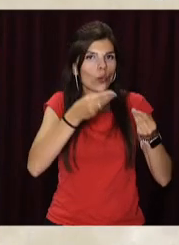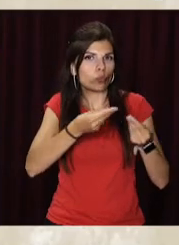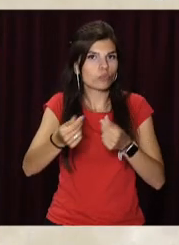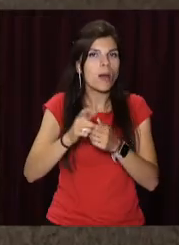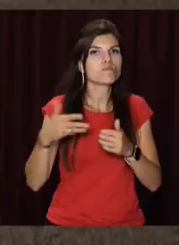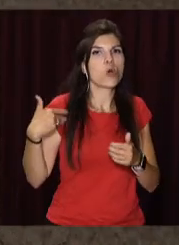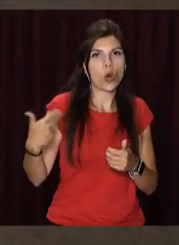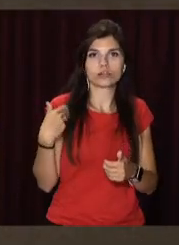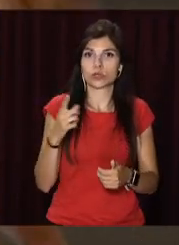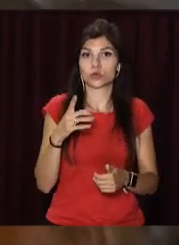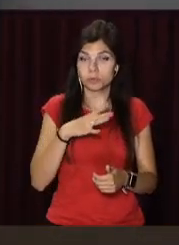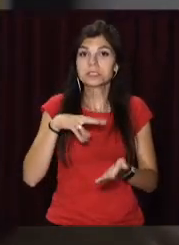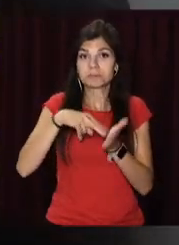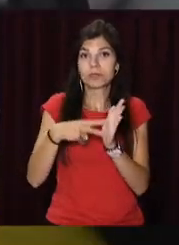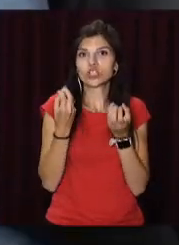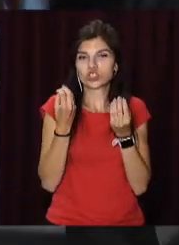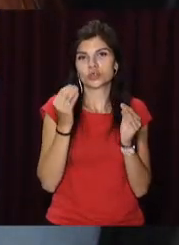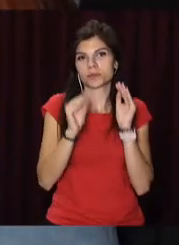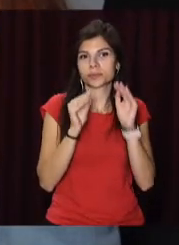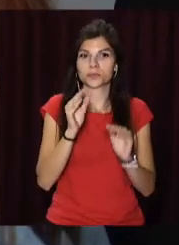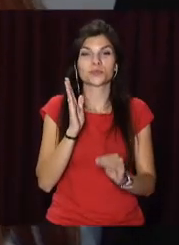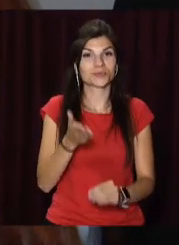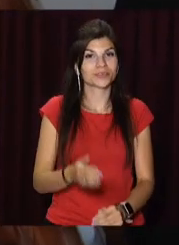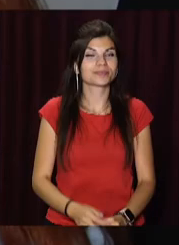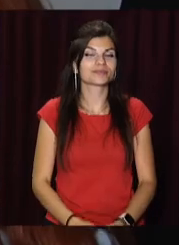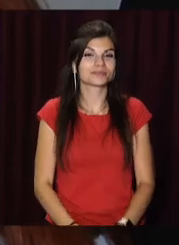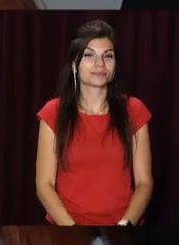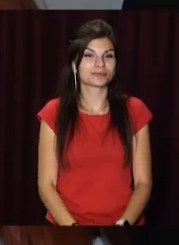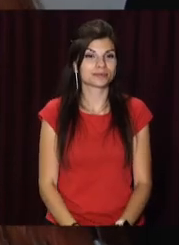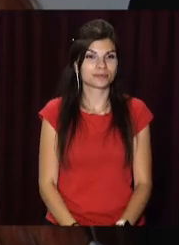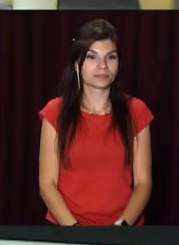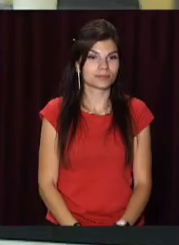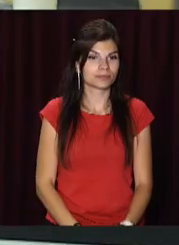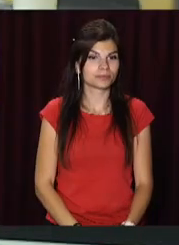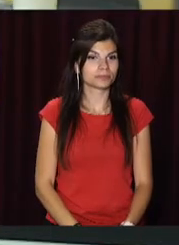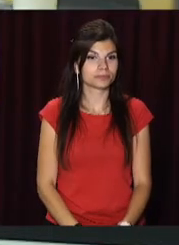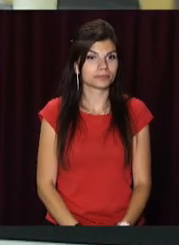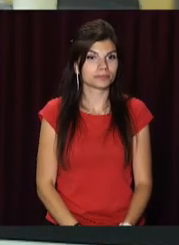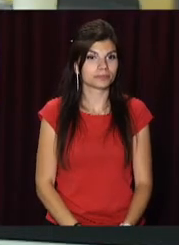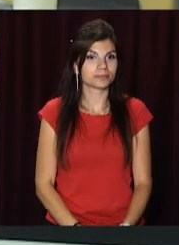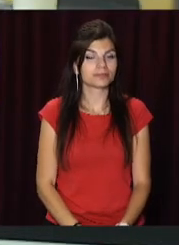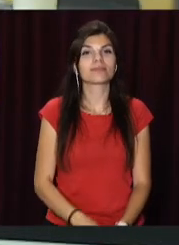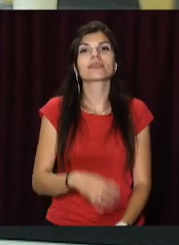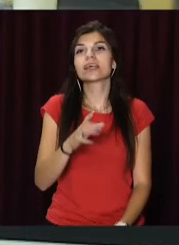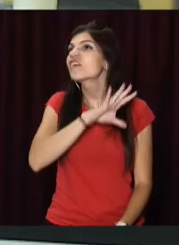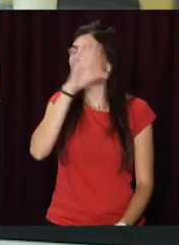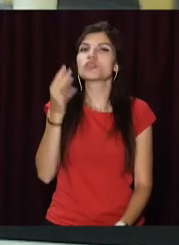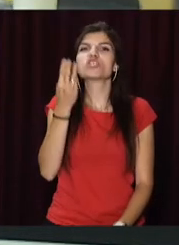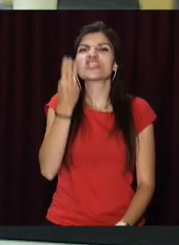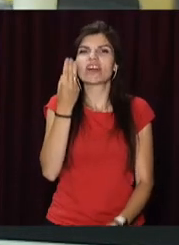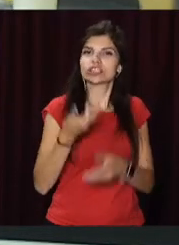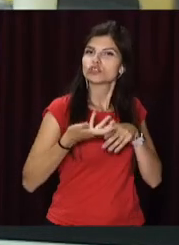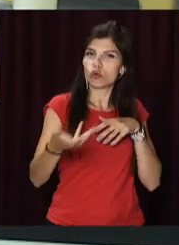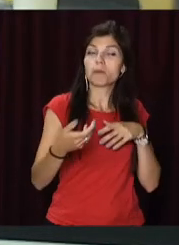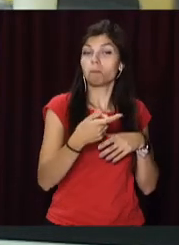Пшенична, Роман Івашинов, Володимир Туркалець та Василь Самовар. Open News, телеканал «Відкритий». Всім шведський стіл. Так жартують